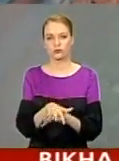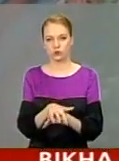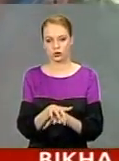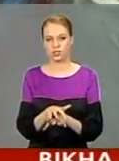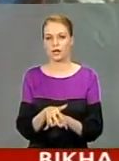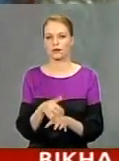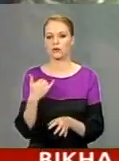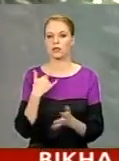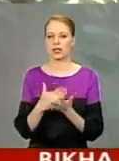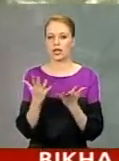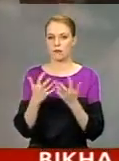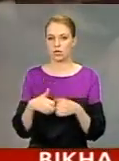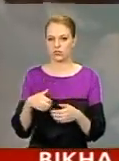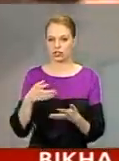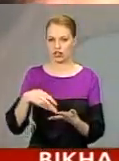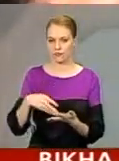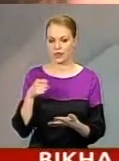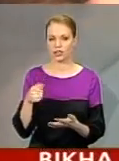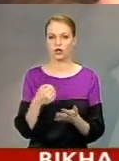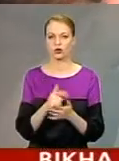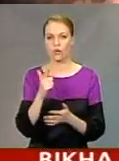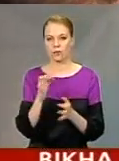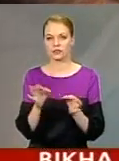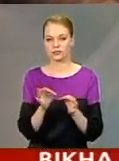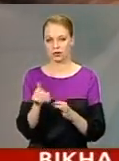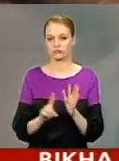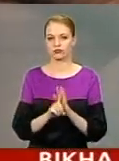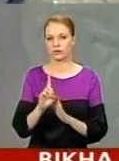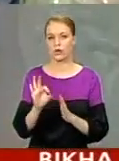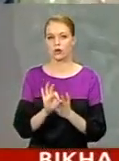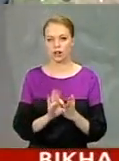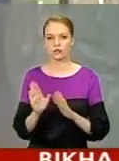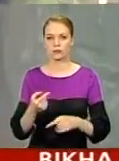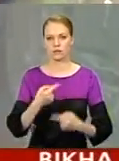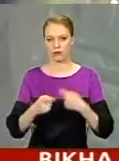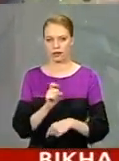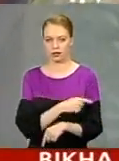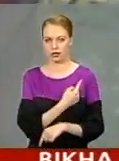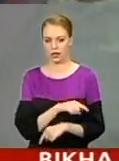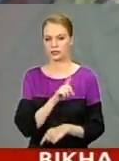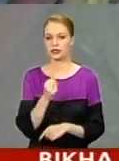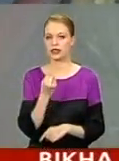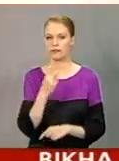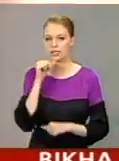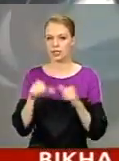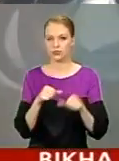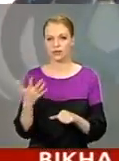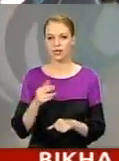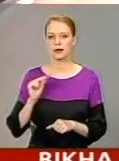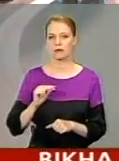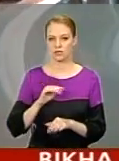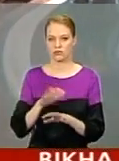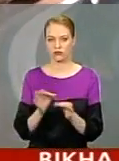у мене машинка є швейна. До голки з ниткою Сергій взявся одразу, як повернувся з лікарні. За 12 років, що